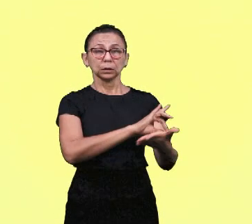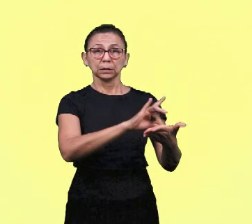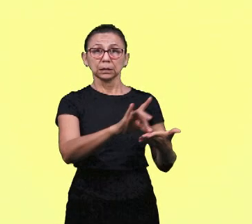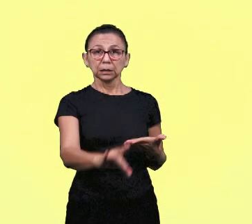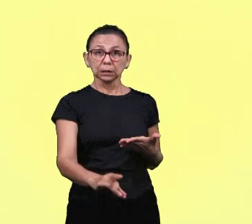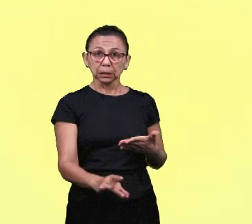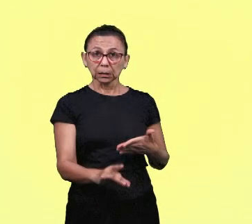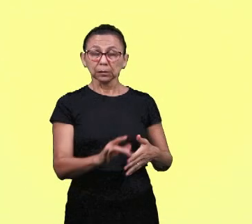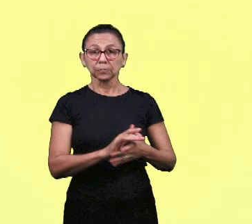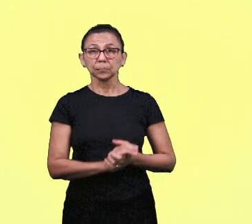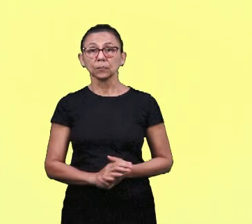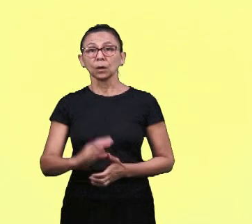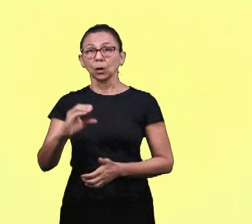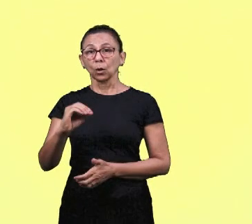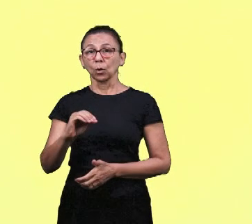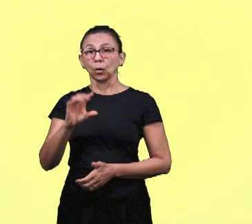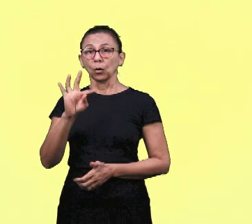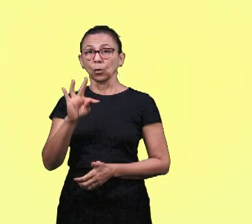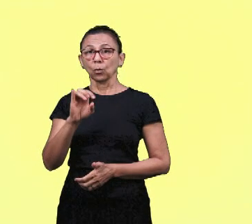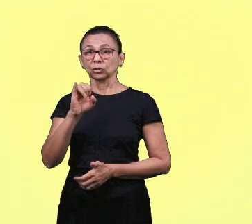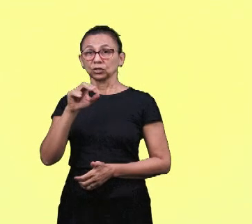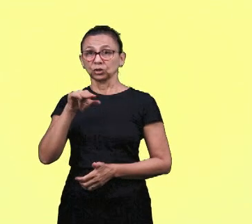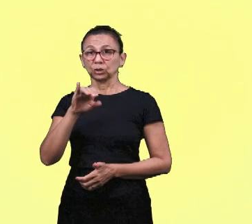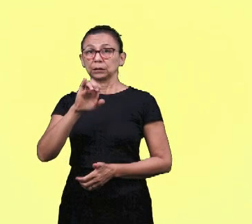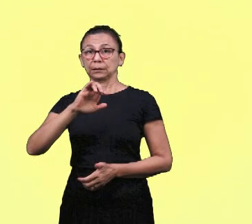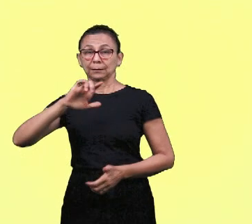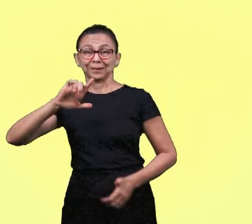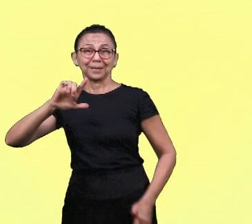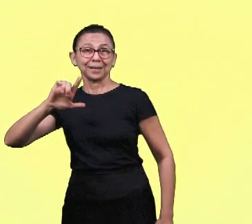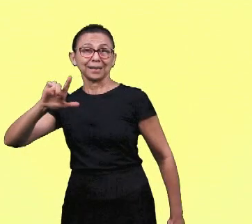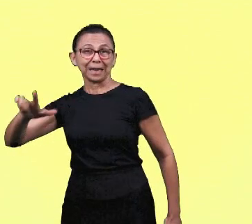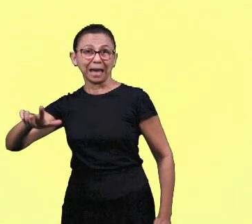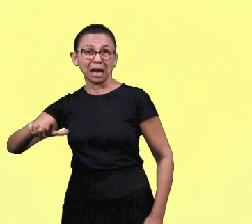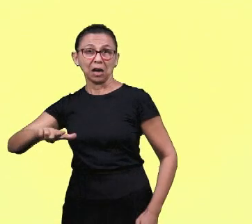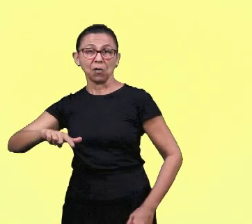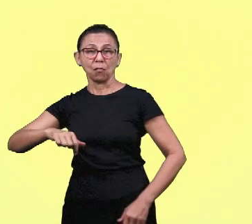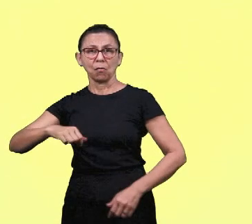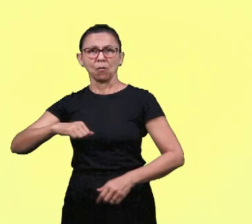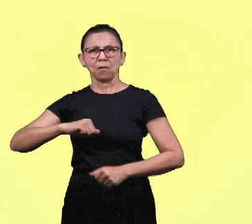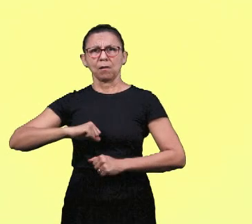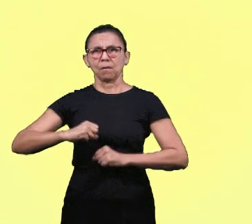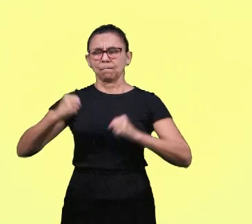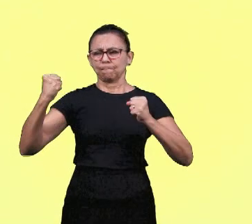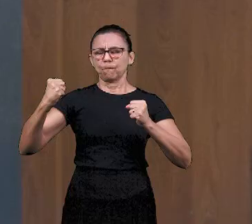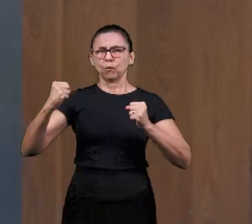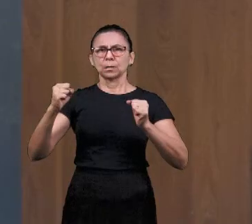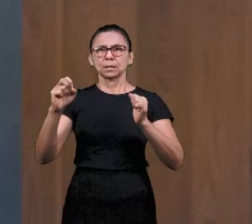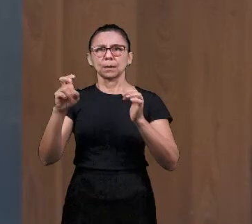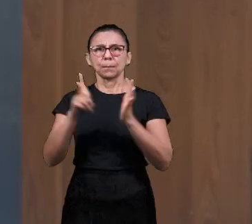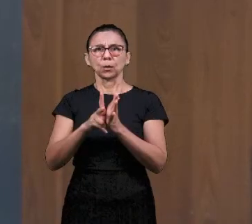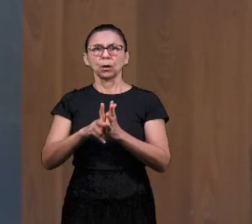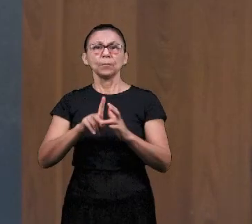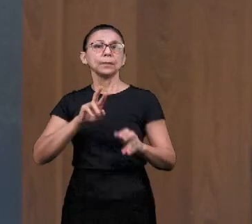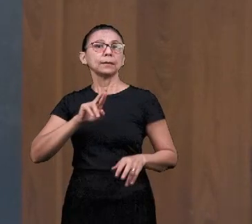propre force, mais c'est le Saint-Esprit qui l'a fortifié. Il a délivré Israël de